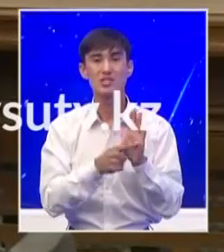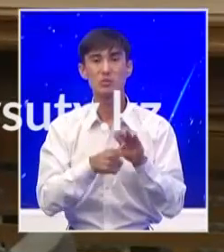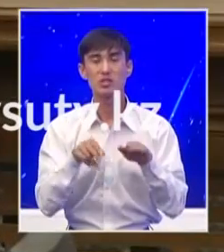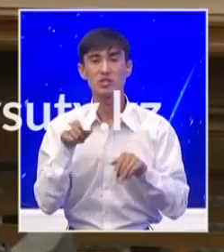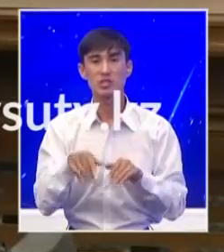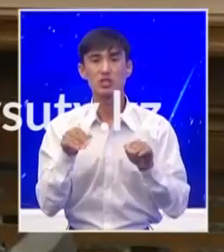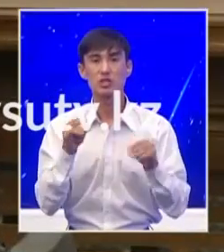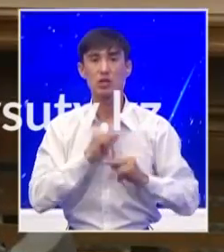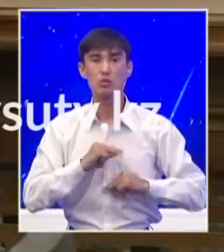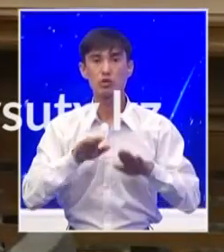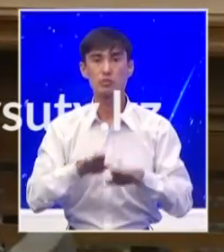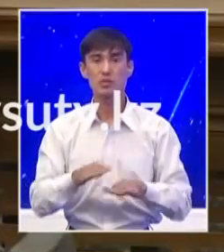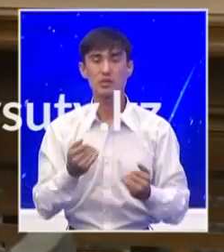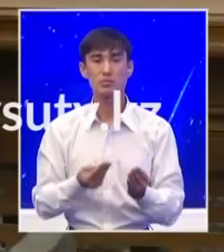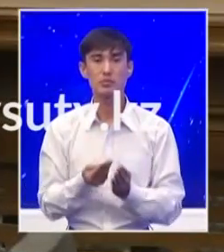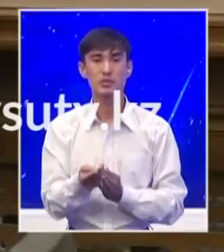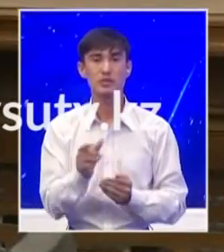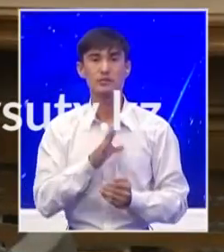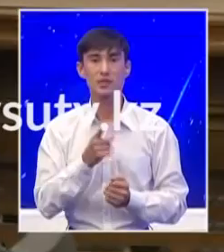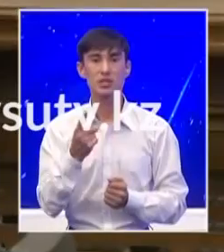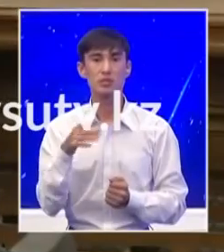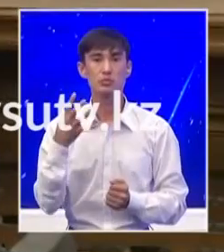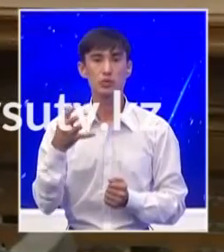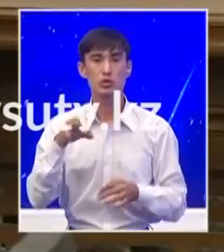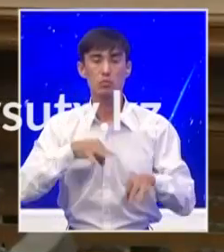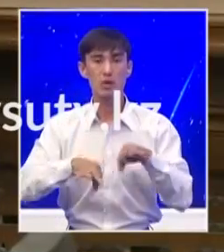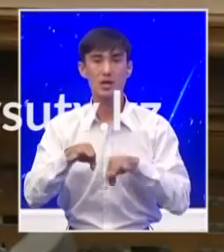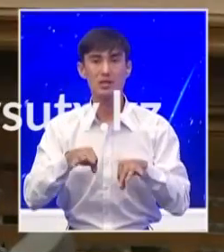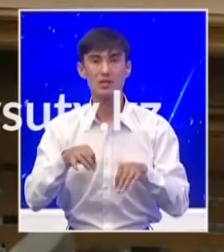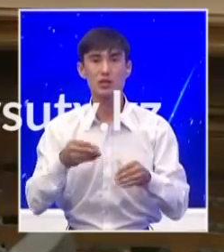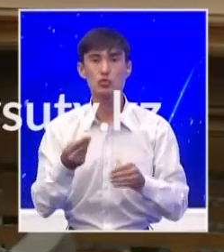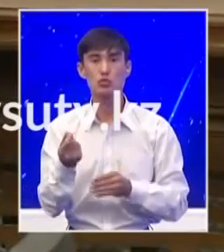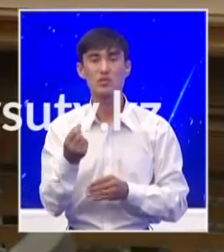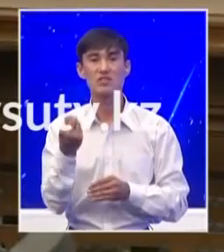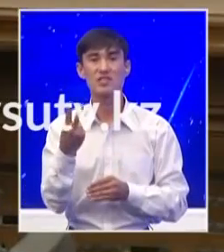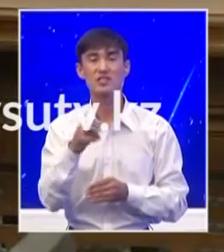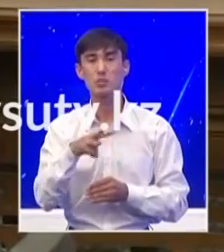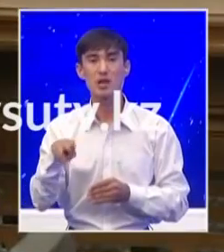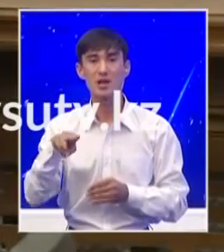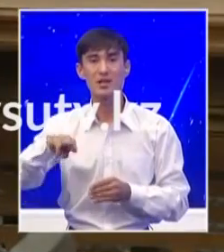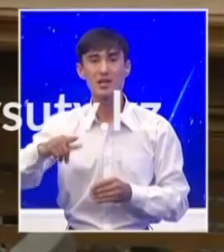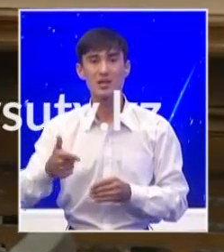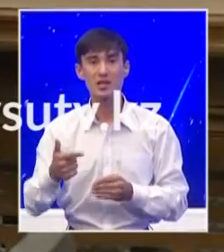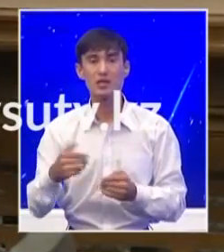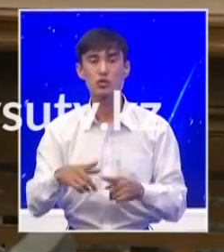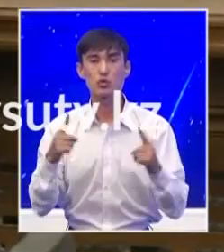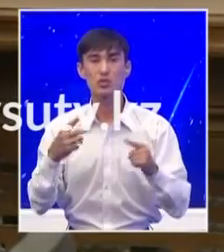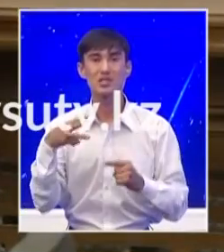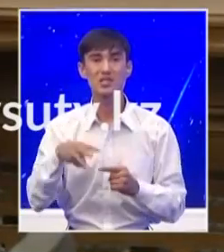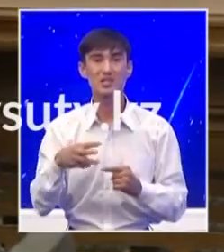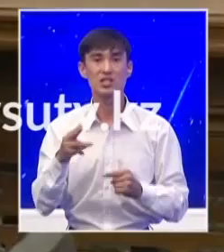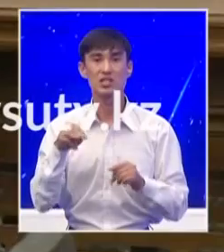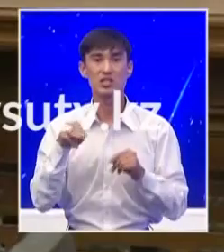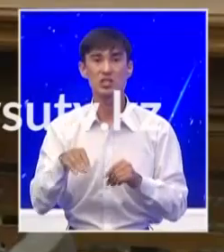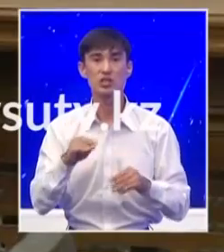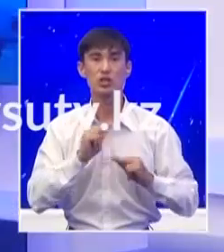мест. На данный момент профинансированы почти 1500 проектов на сумму 12 миллиардов тенге и создано более 3000 новых